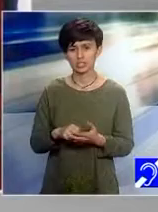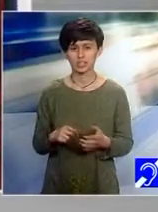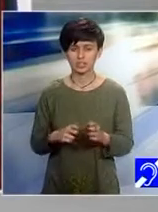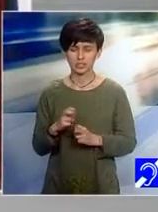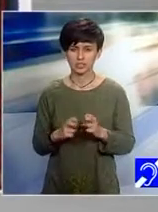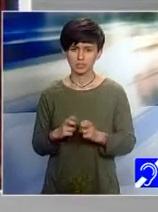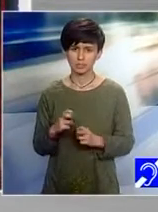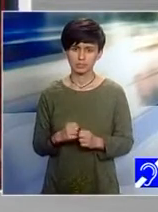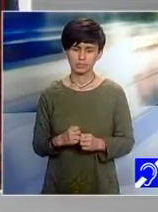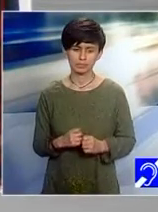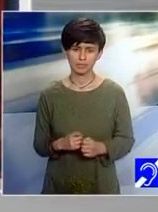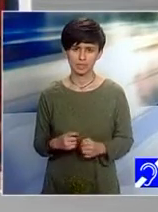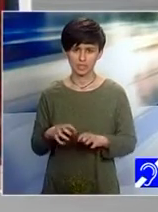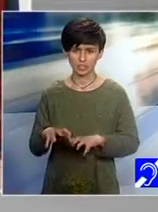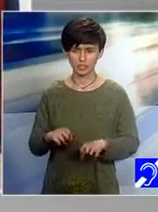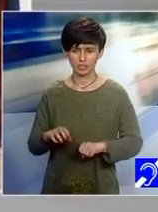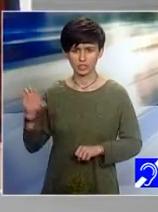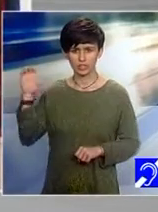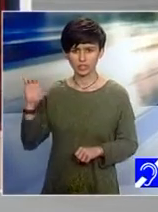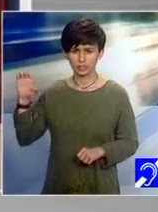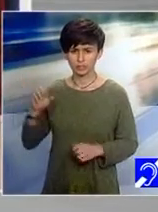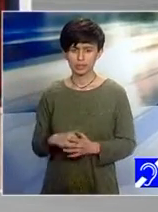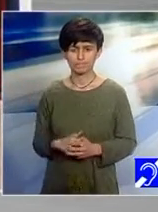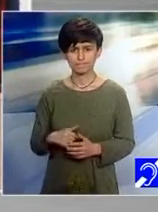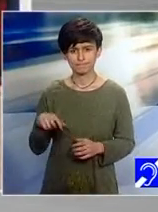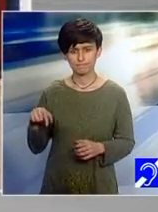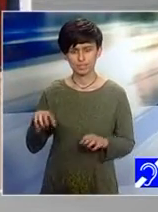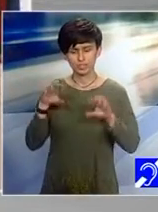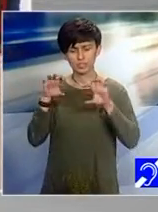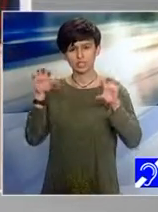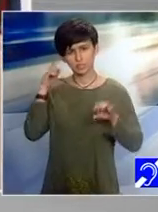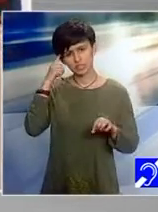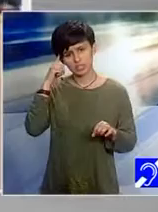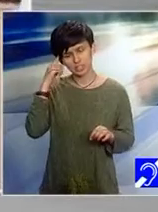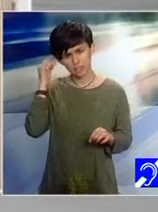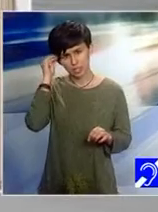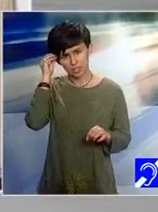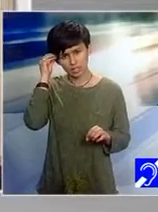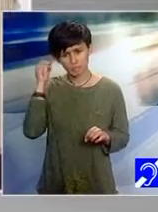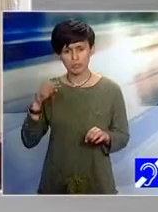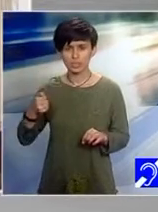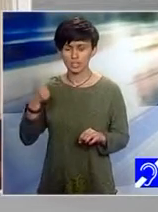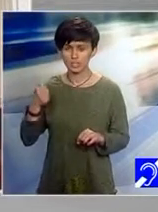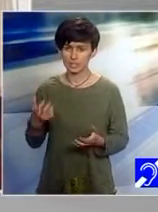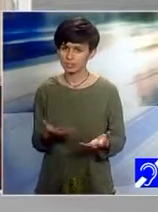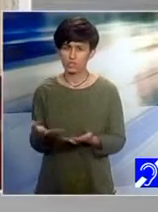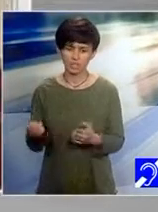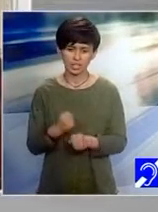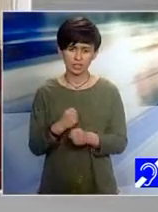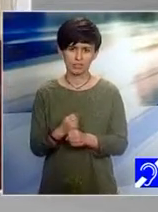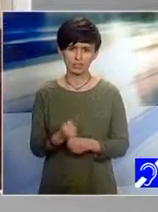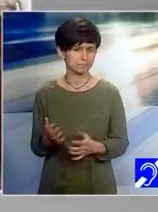din Europa. Această expoziție am gândit-o în memoria armenilor care au făcut ceva pentru